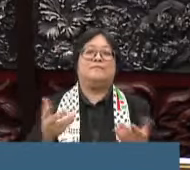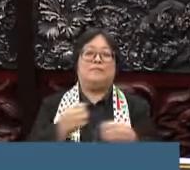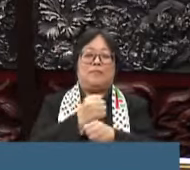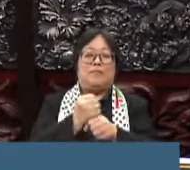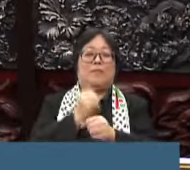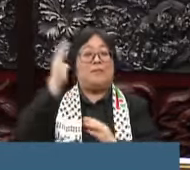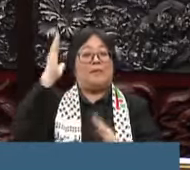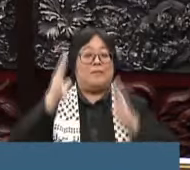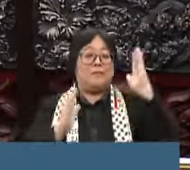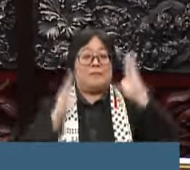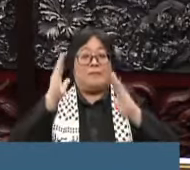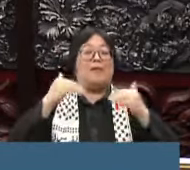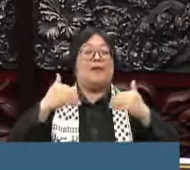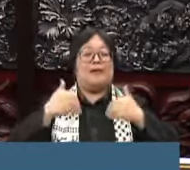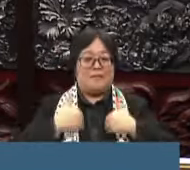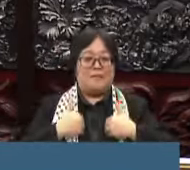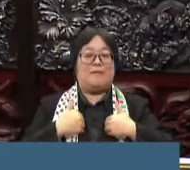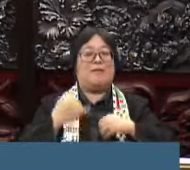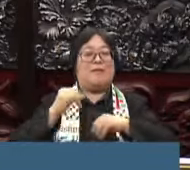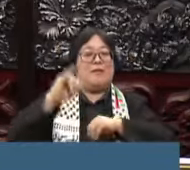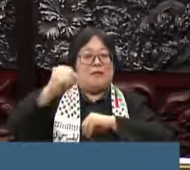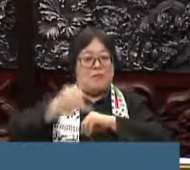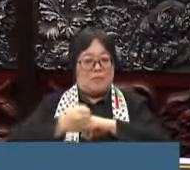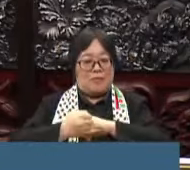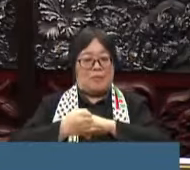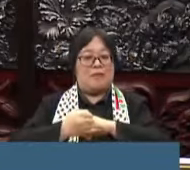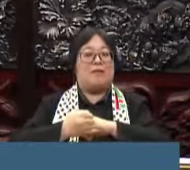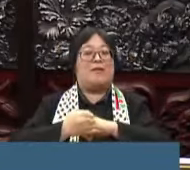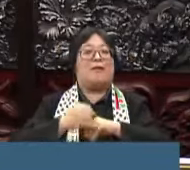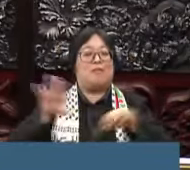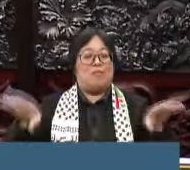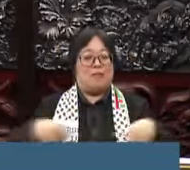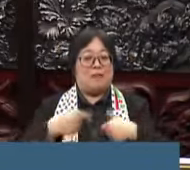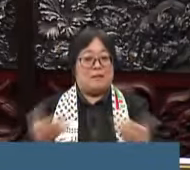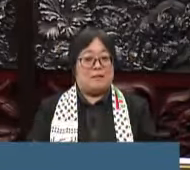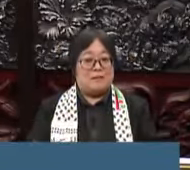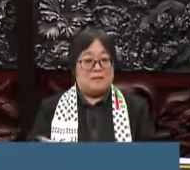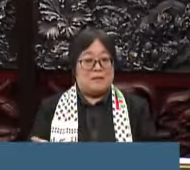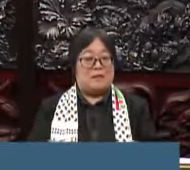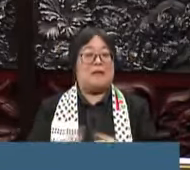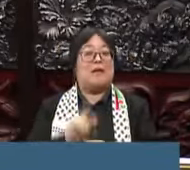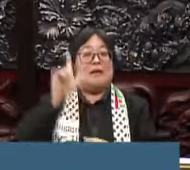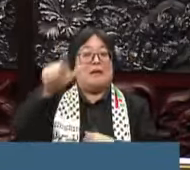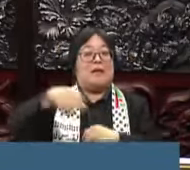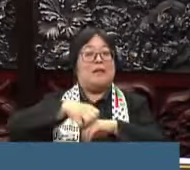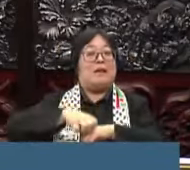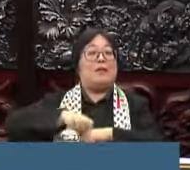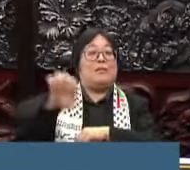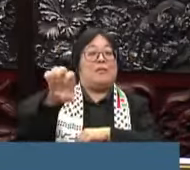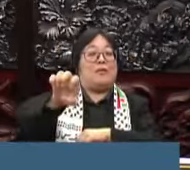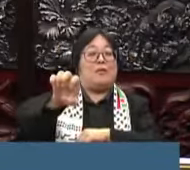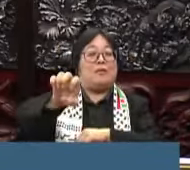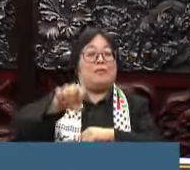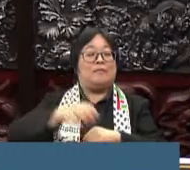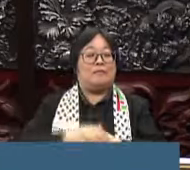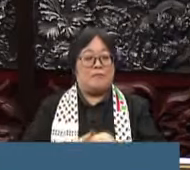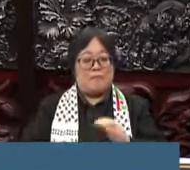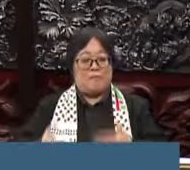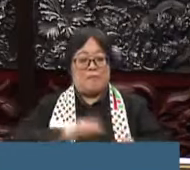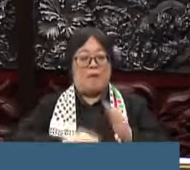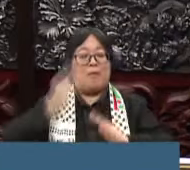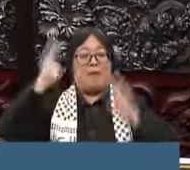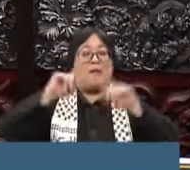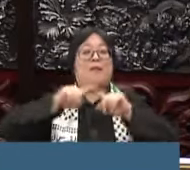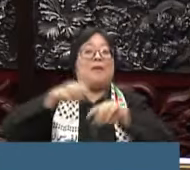kopi Malaysia ada yang juga yang diimport kopi dan diproduce di sini dan kemudian dieksport dipacking di sini dan